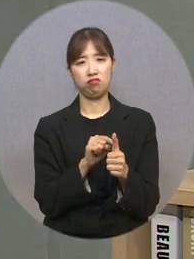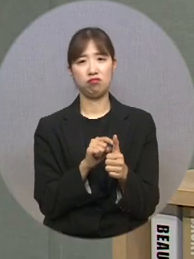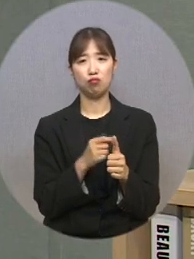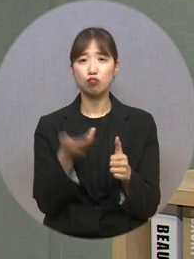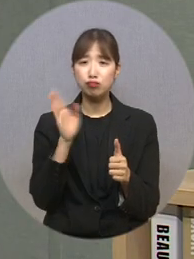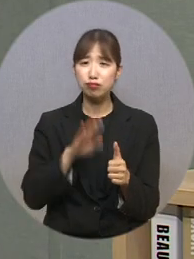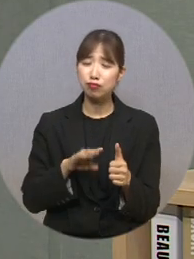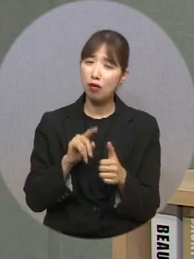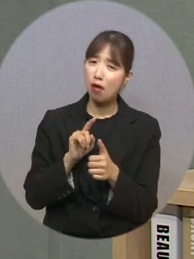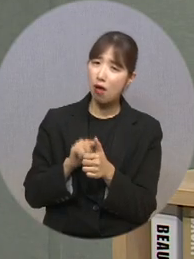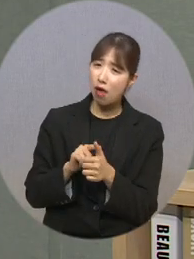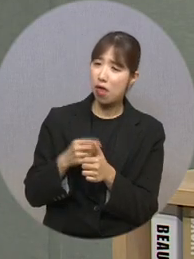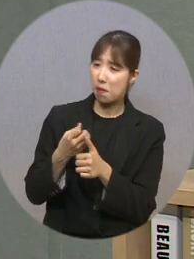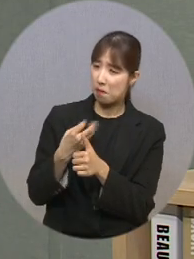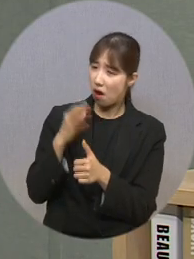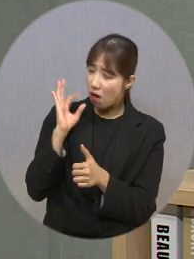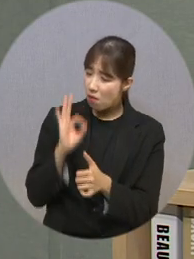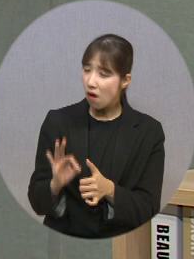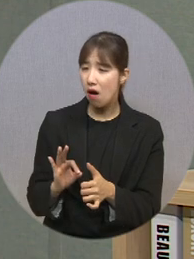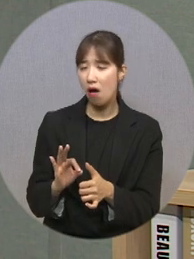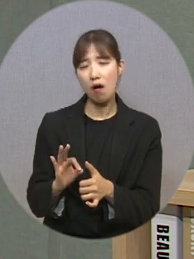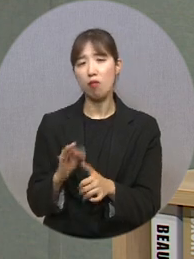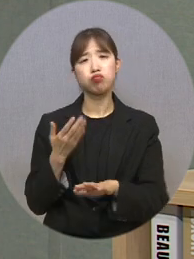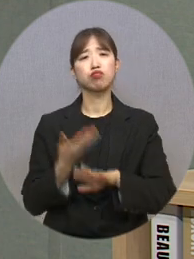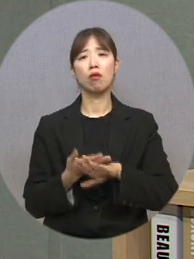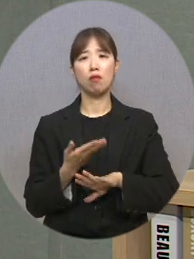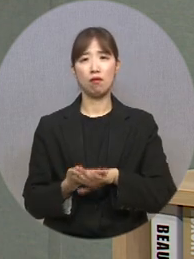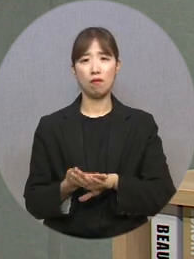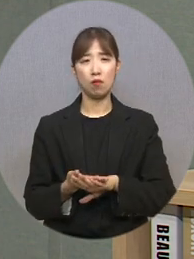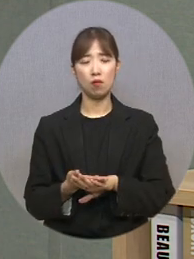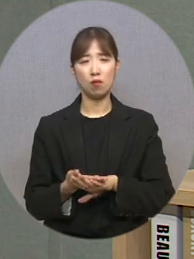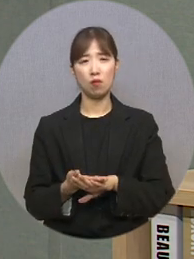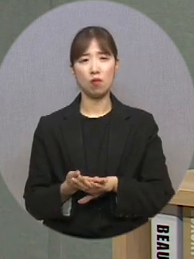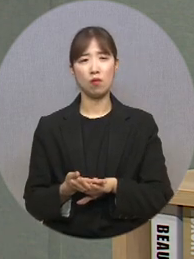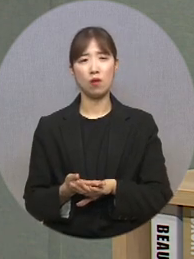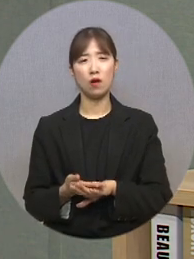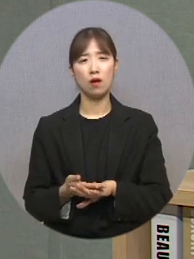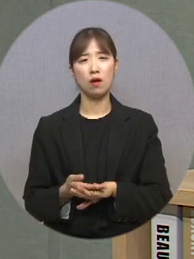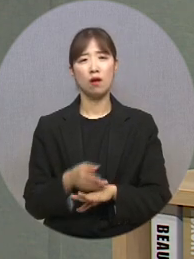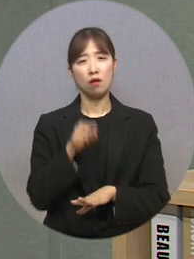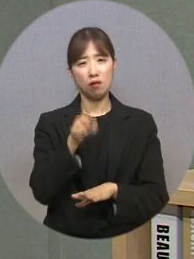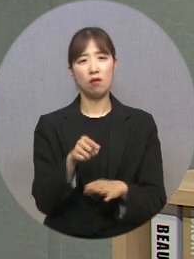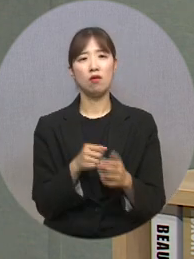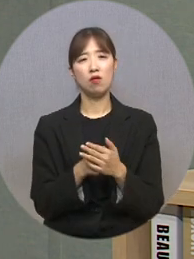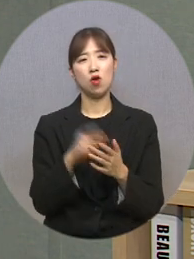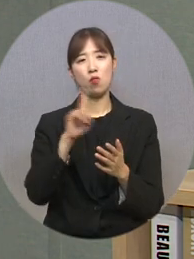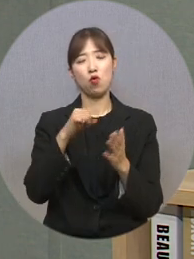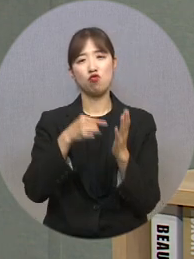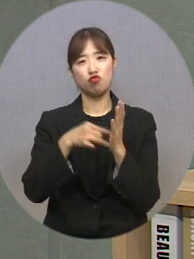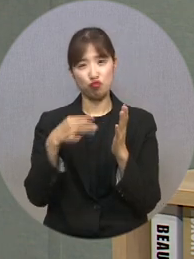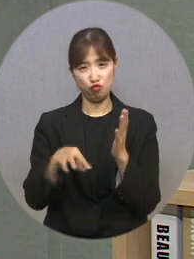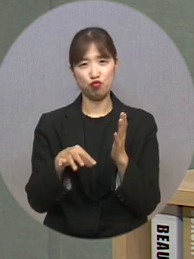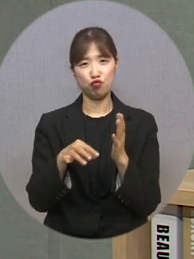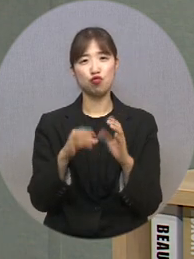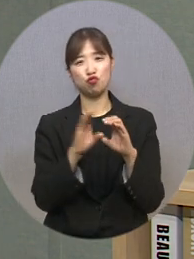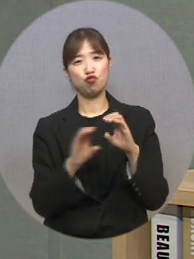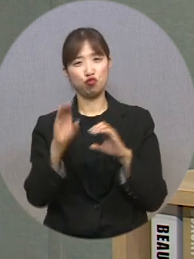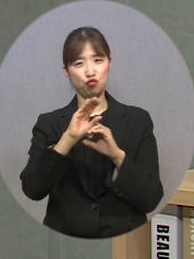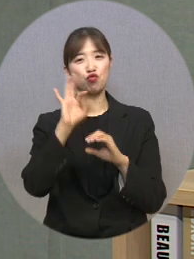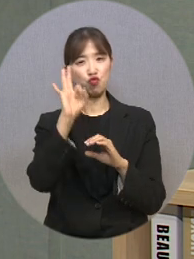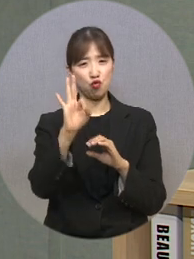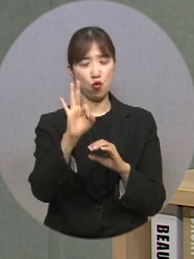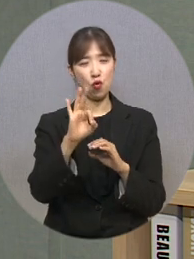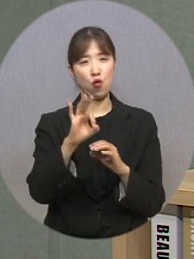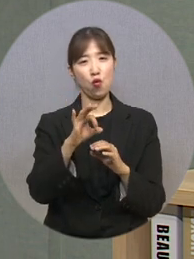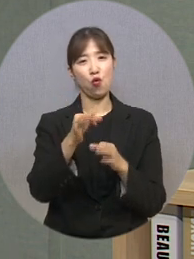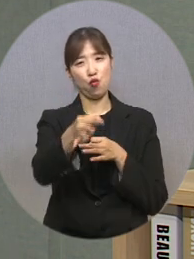맞습니다. 또 한쪽에서 얘기 들어보면 그건 아니야. 거기에 그 뭐 수수료를 주고받은